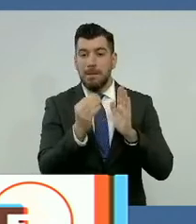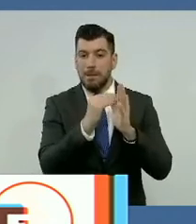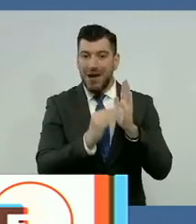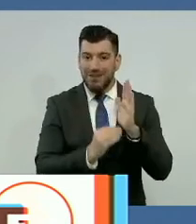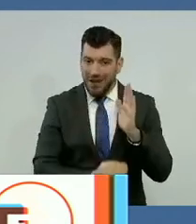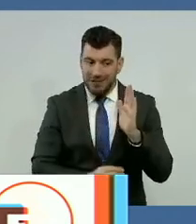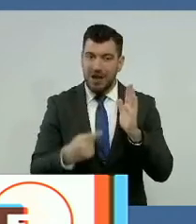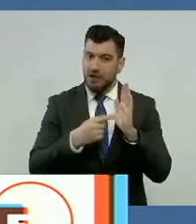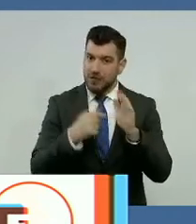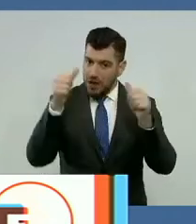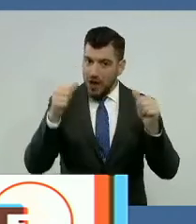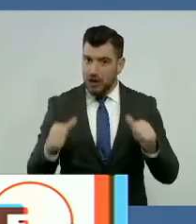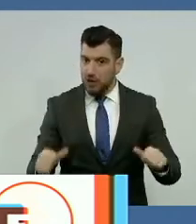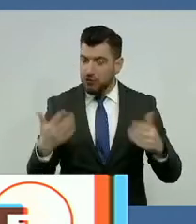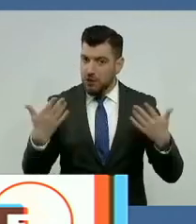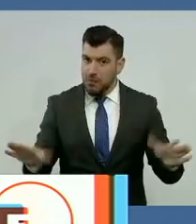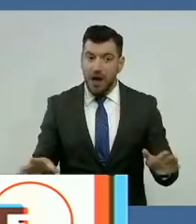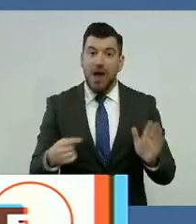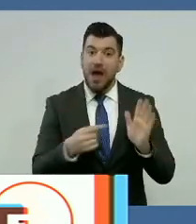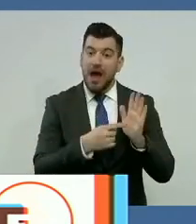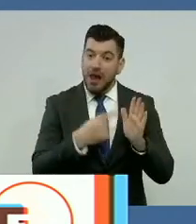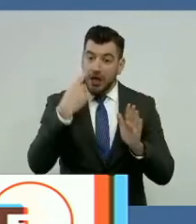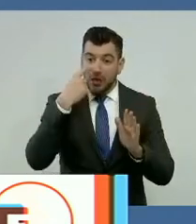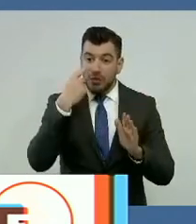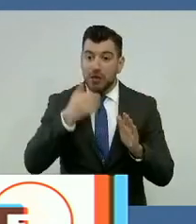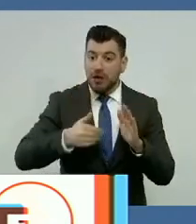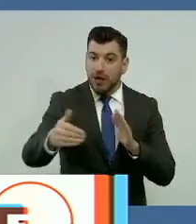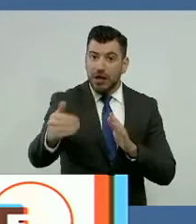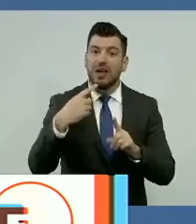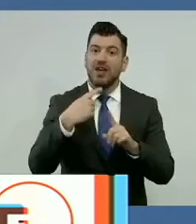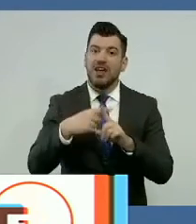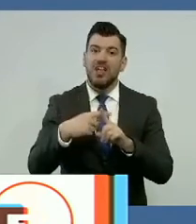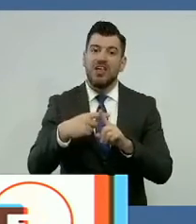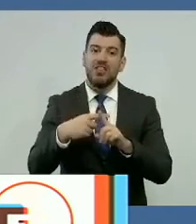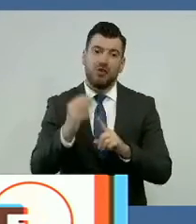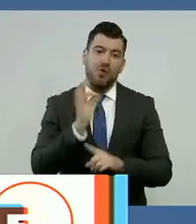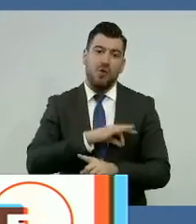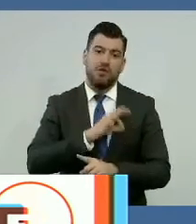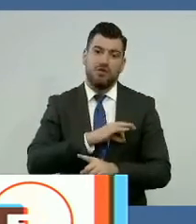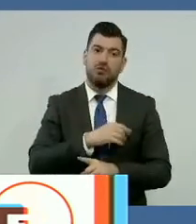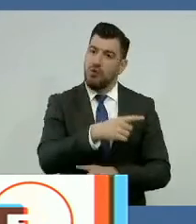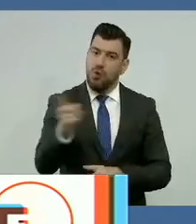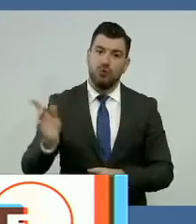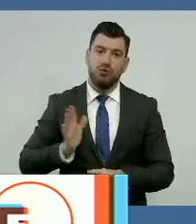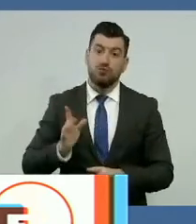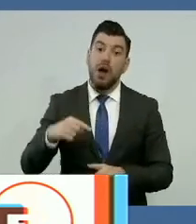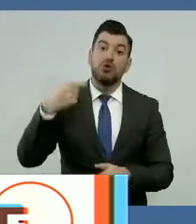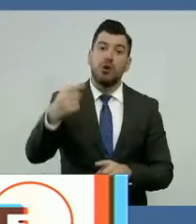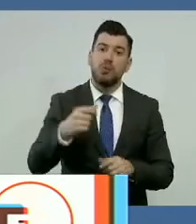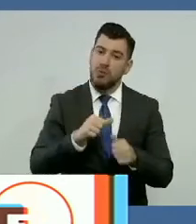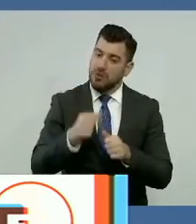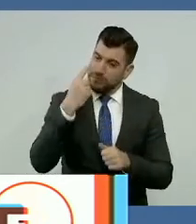αποτέλεσμα όμως των οποίων θα γίνει ορατό στο πορτοφόλι του πολίτη από τον επόμενο μήνα.